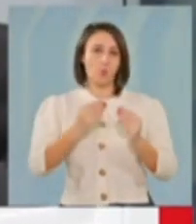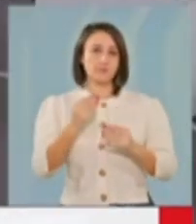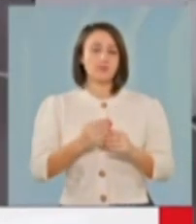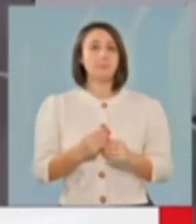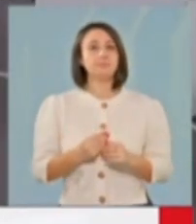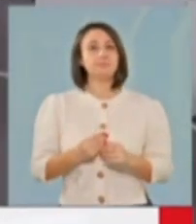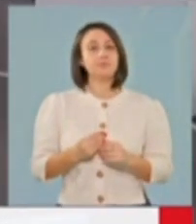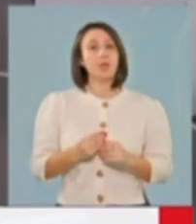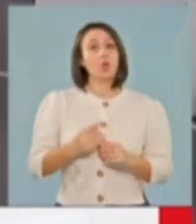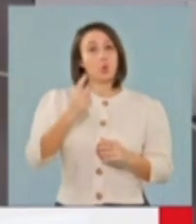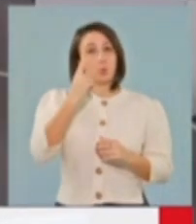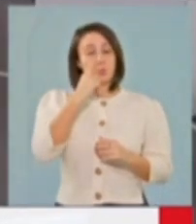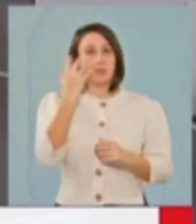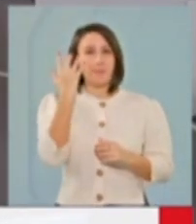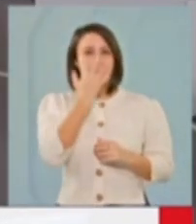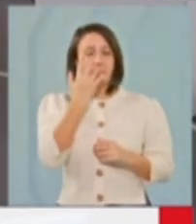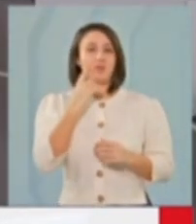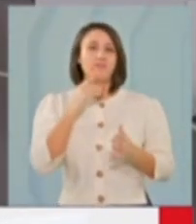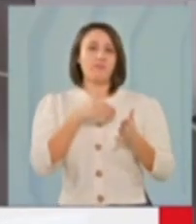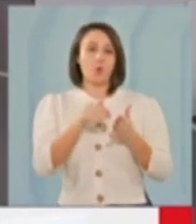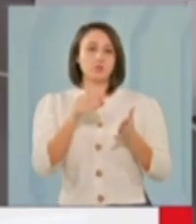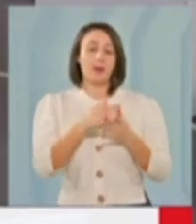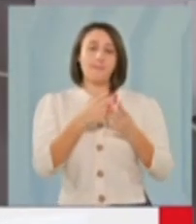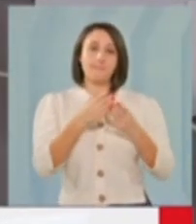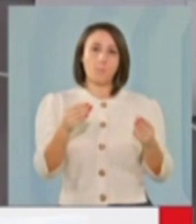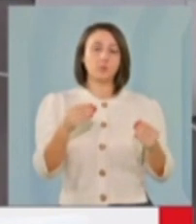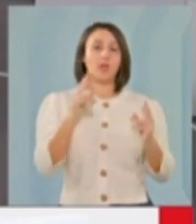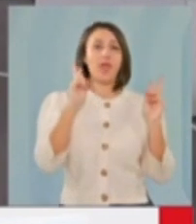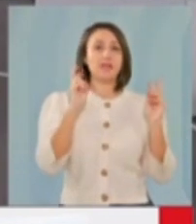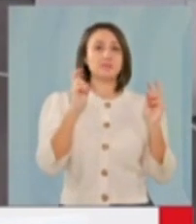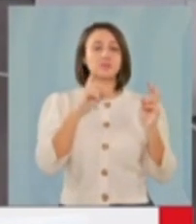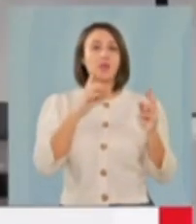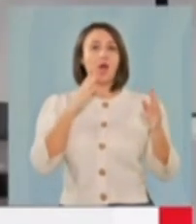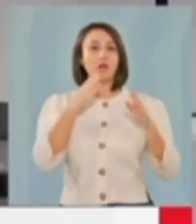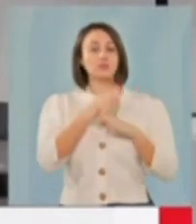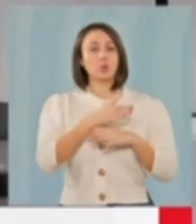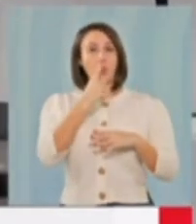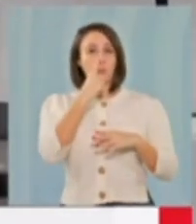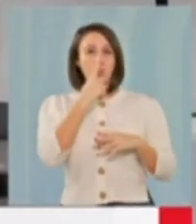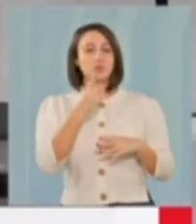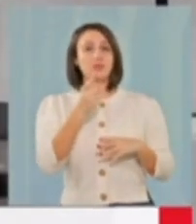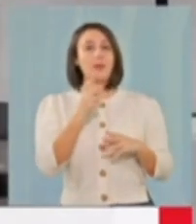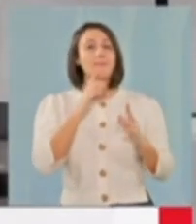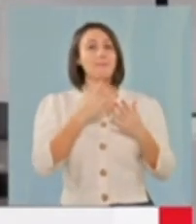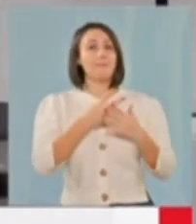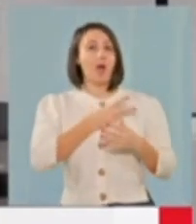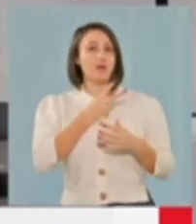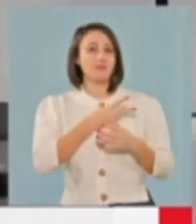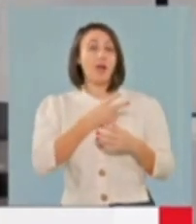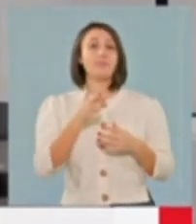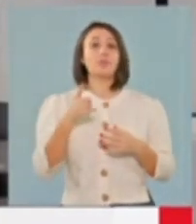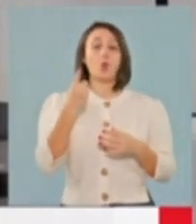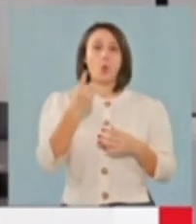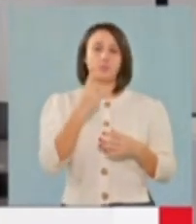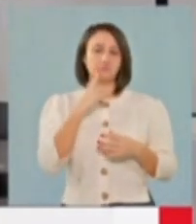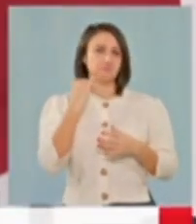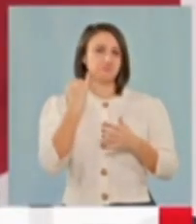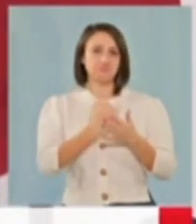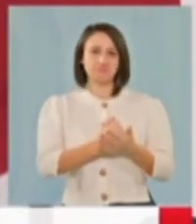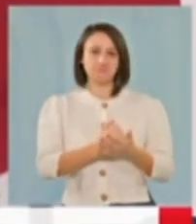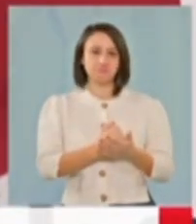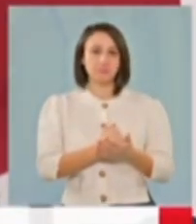de partea cealaltă a Rușii se plâng Că folosirea frecventă a expresiei agresiune Rusia de către Marea Britanie este o înșelătorie